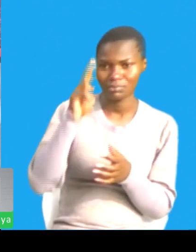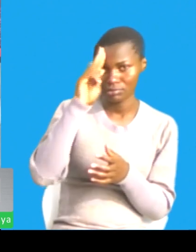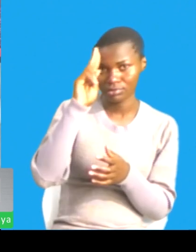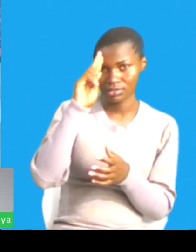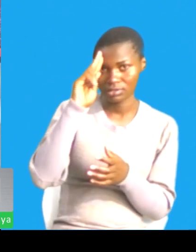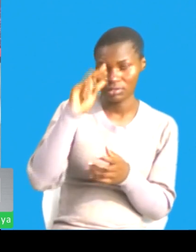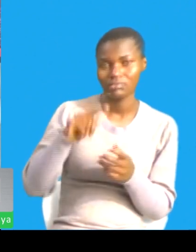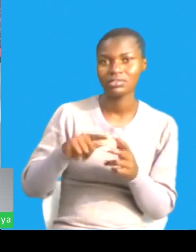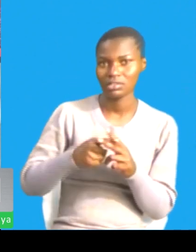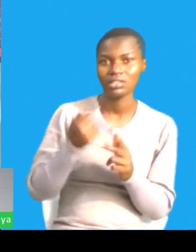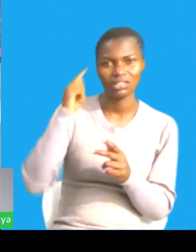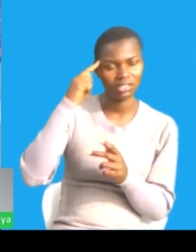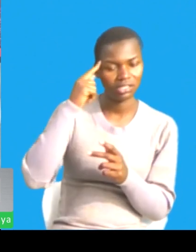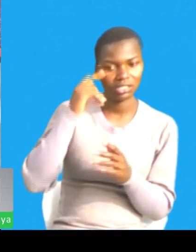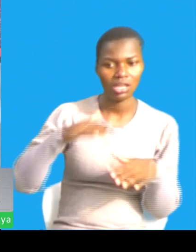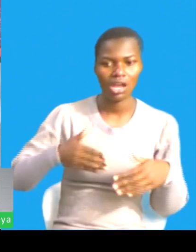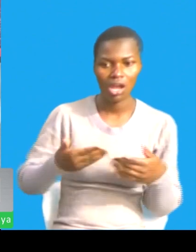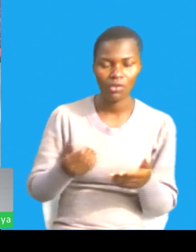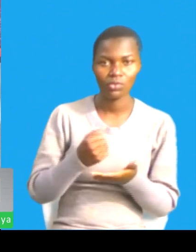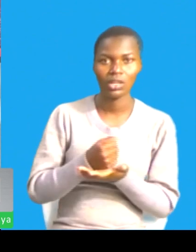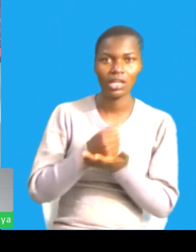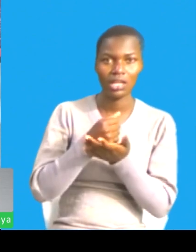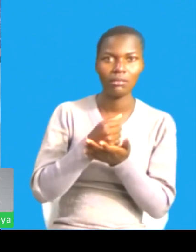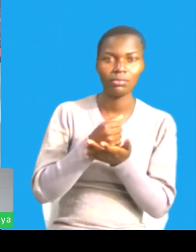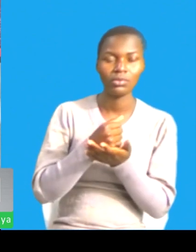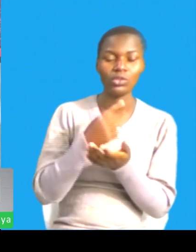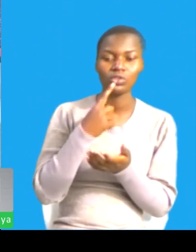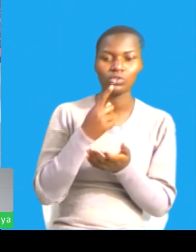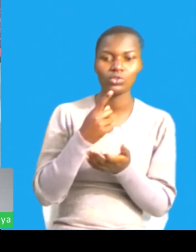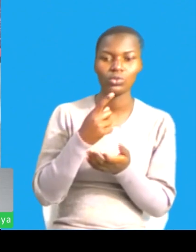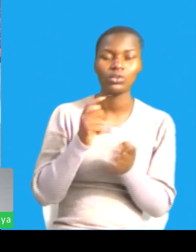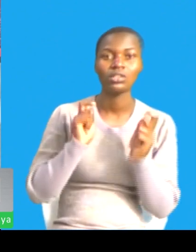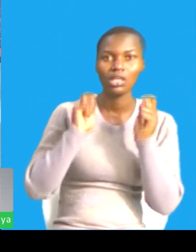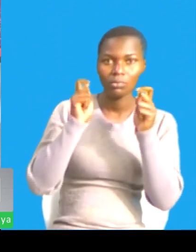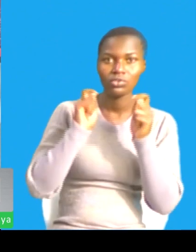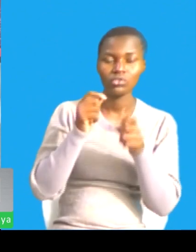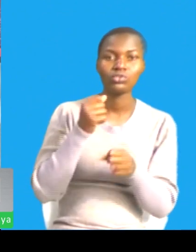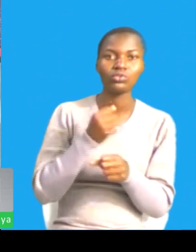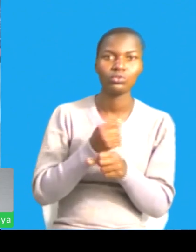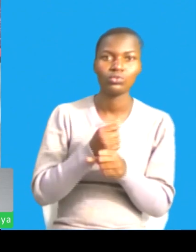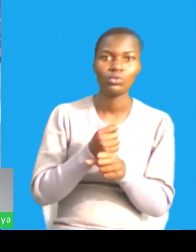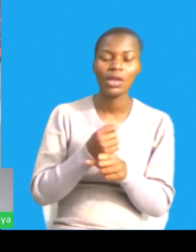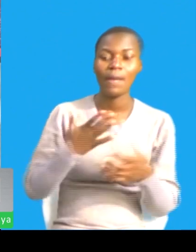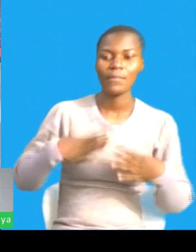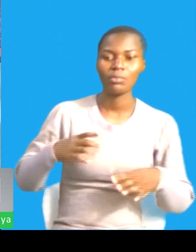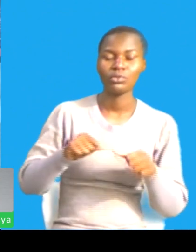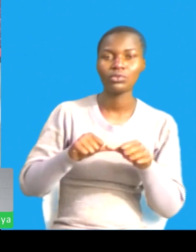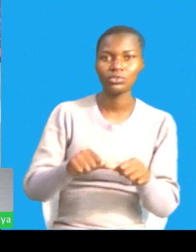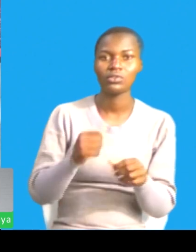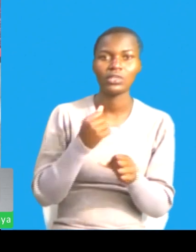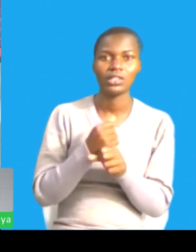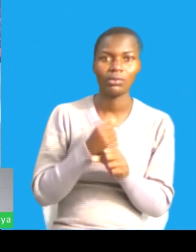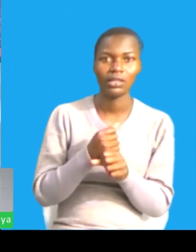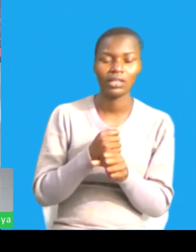kufikiria ni vipi utasaidia ndio hiyo kitu ifanyike, iishe, watu waendelee na kazi zao. At the same time, you